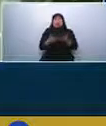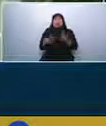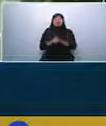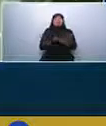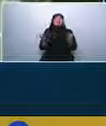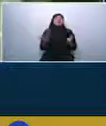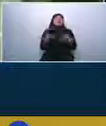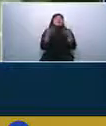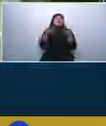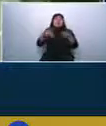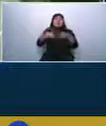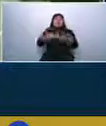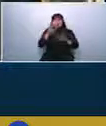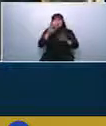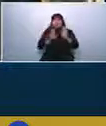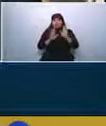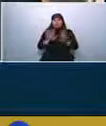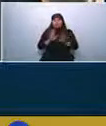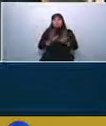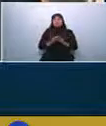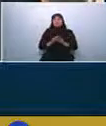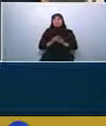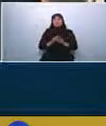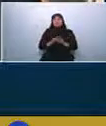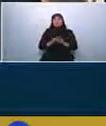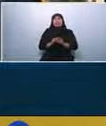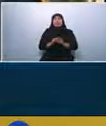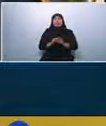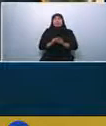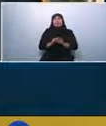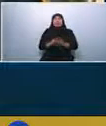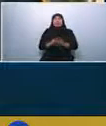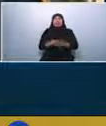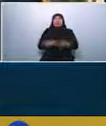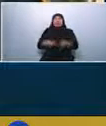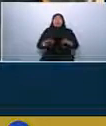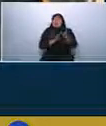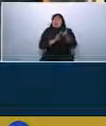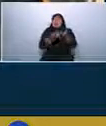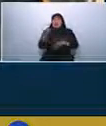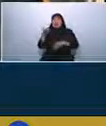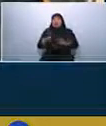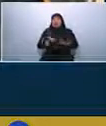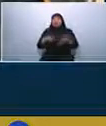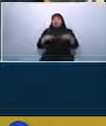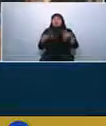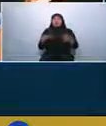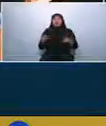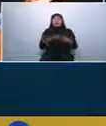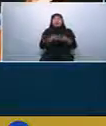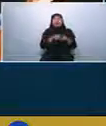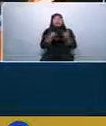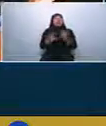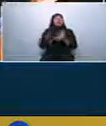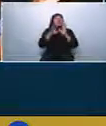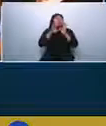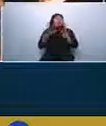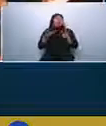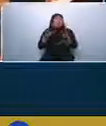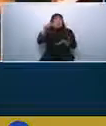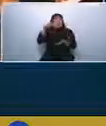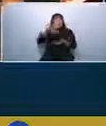terbanyak dalam sejarah, perkara yang diputus juga terbanyak sepanjang sejarah, tentu ini bisa